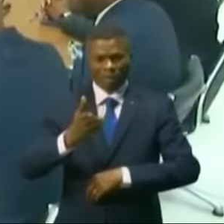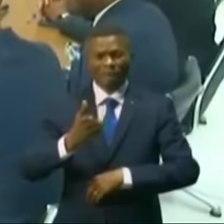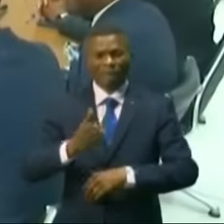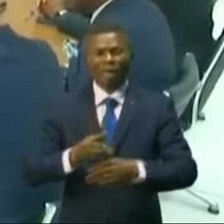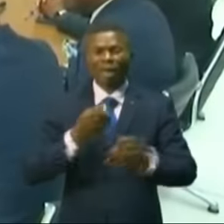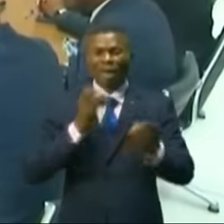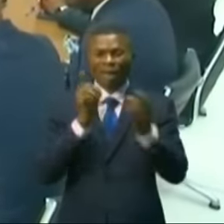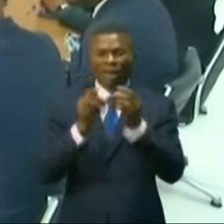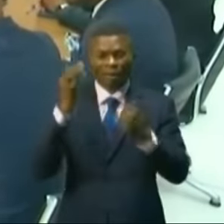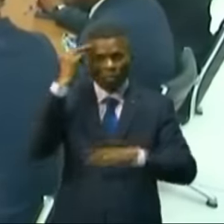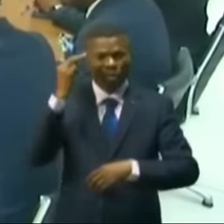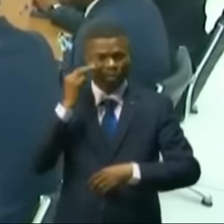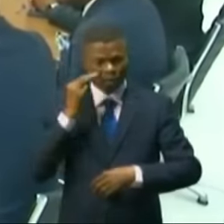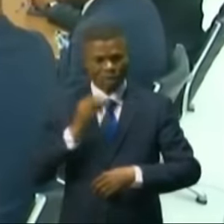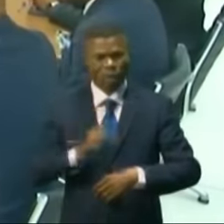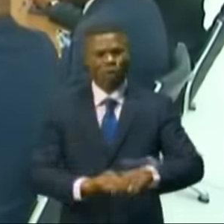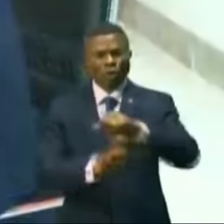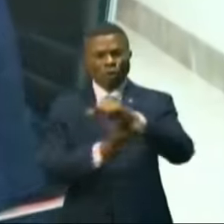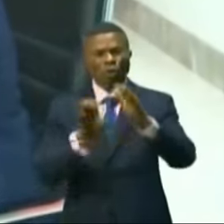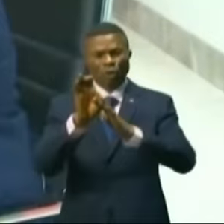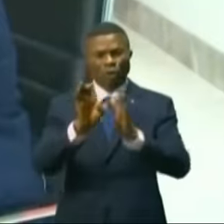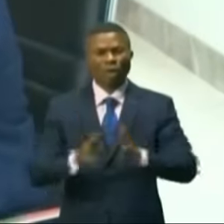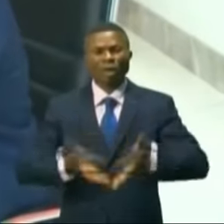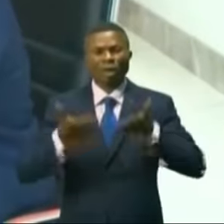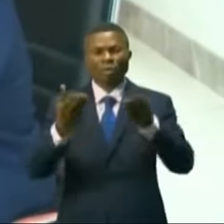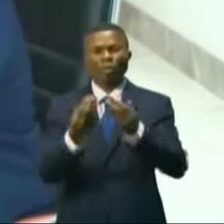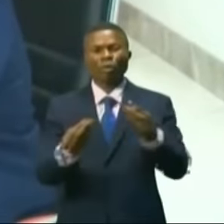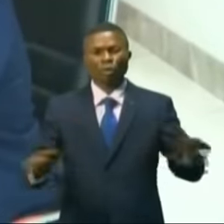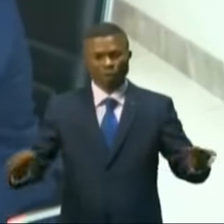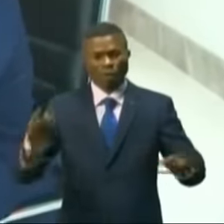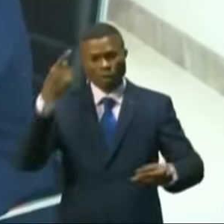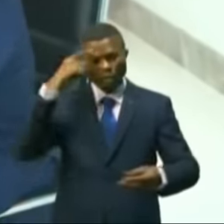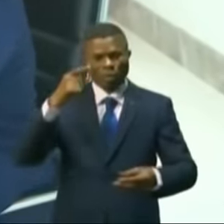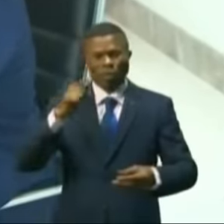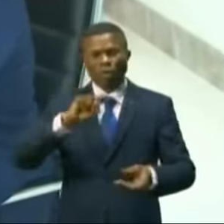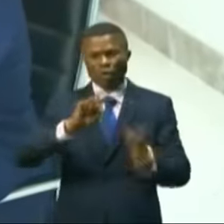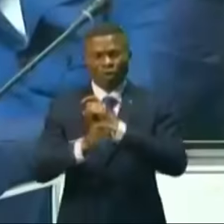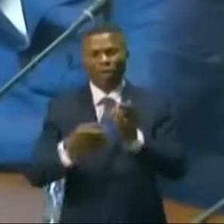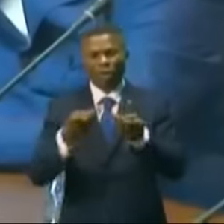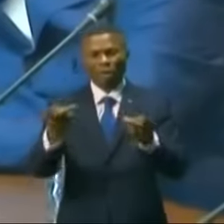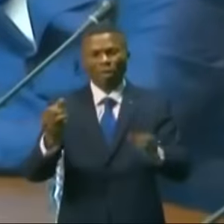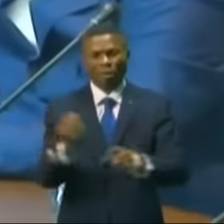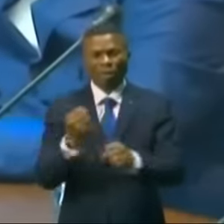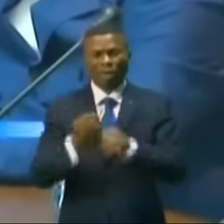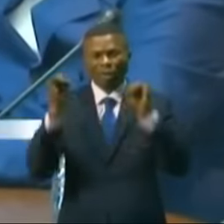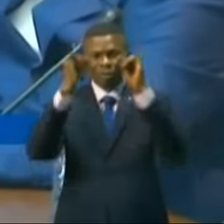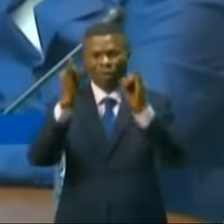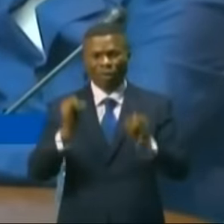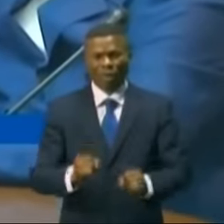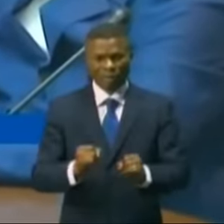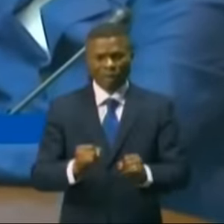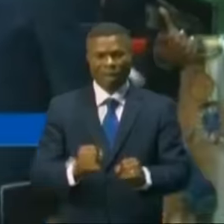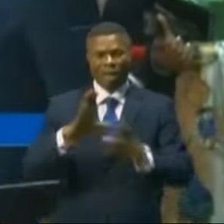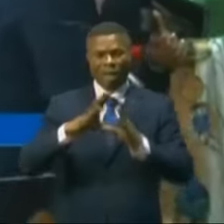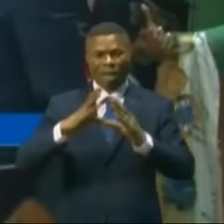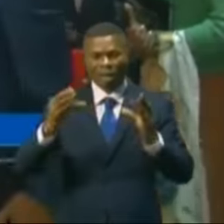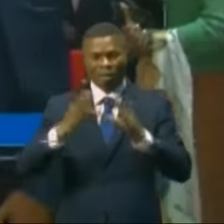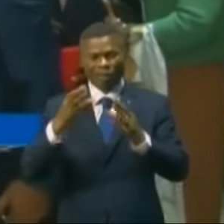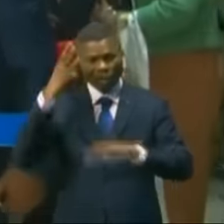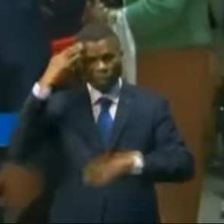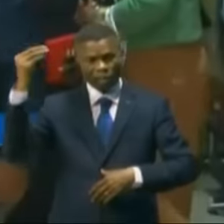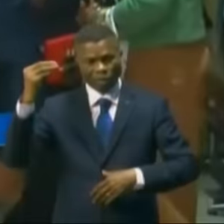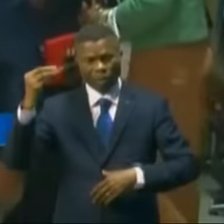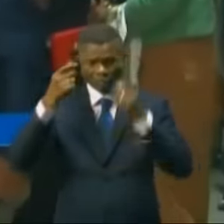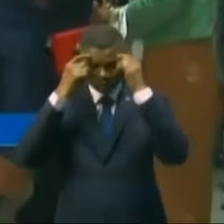ministre pour sa reconduction et ont proposé des résolutions pour améliorer le secteur de l'Internet. De par leur expérience, ils ont pris